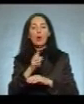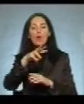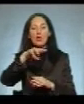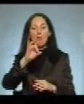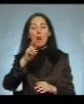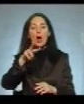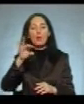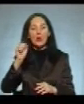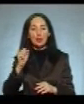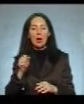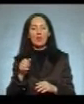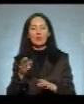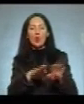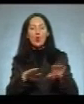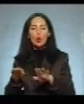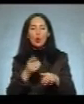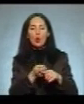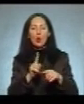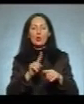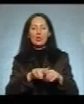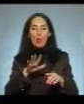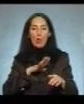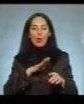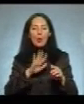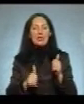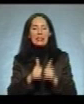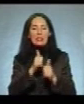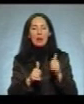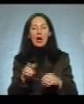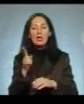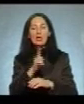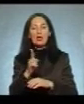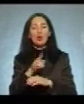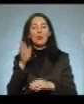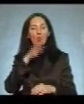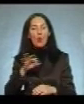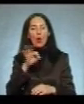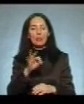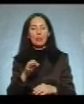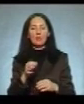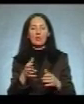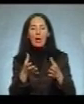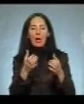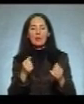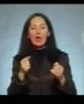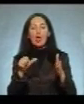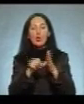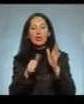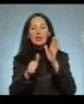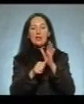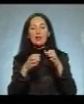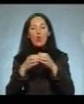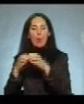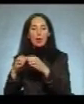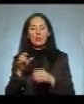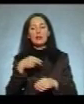час бліц-турніру на Тернопільському ставі. У тренувальних змаганнях взяли участь 6 команд із Запоріжжя, Рівного, Чернівців,